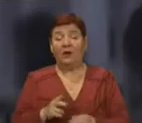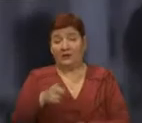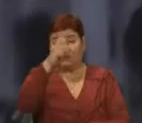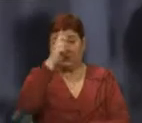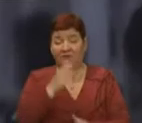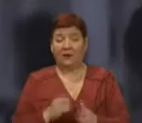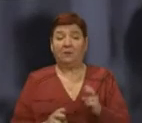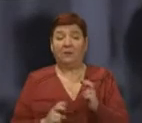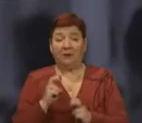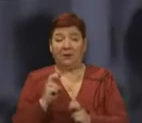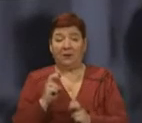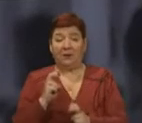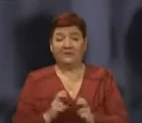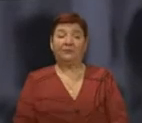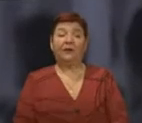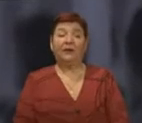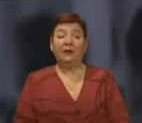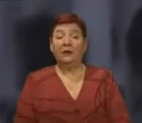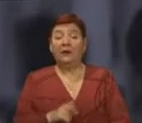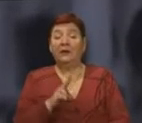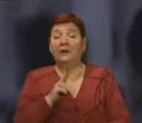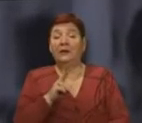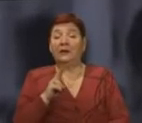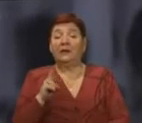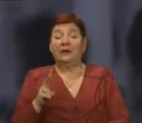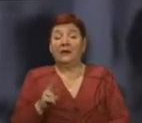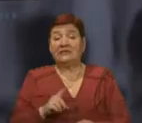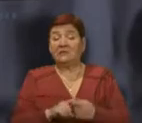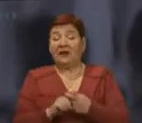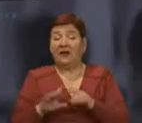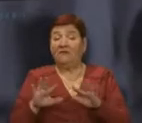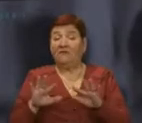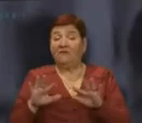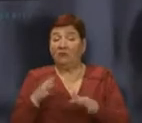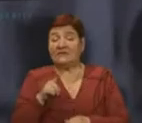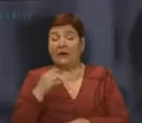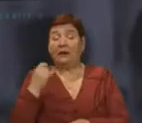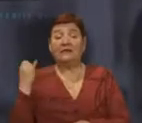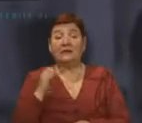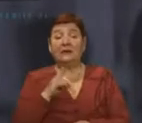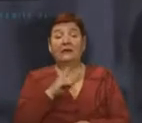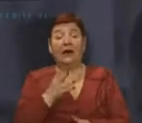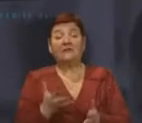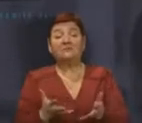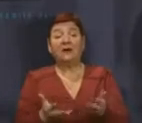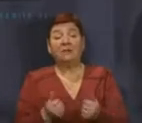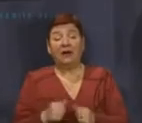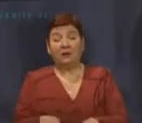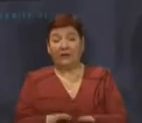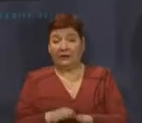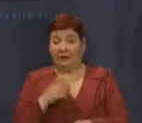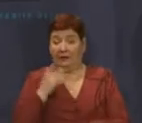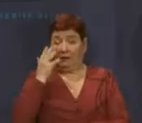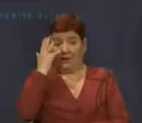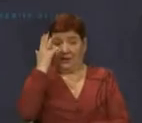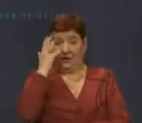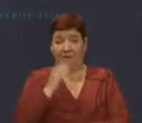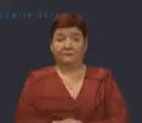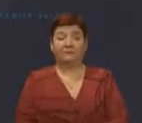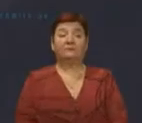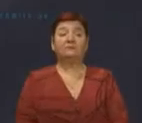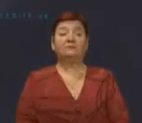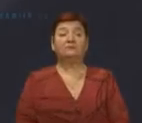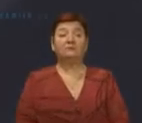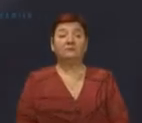підприємств. А є якийсь фідбек попередній з приводу цих ініціатив? Як сприймають такі ідеї?